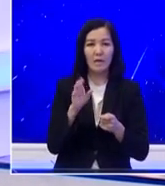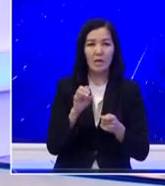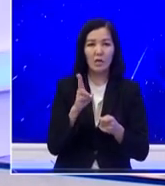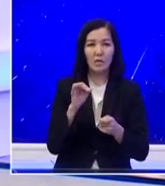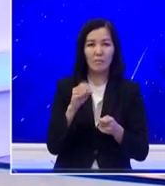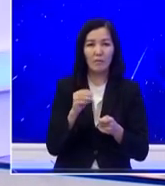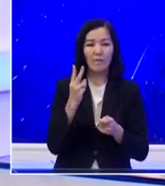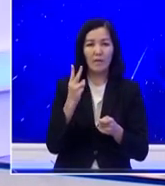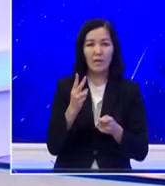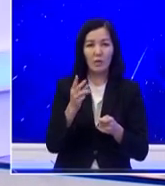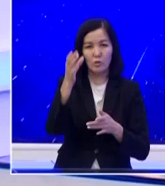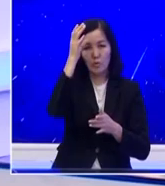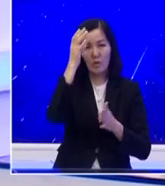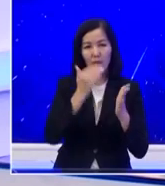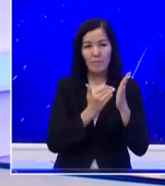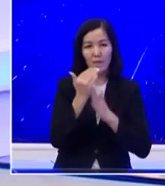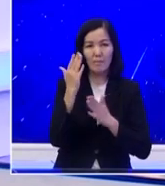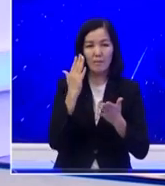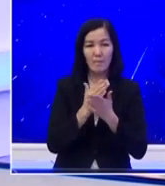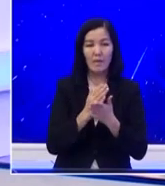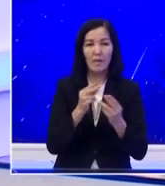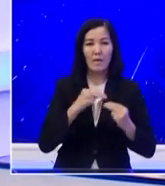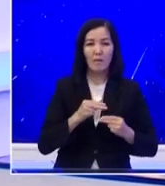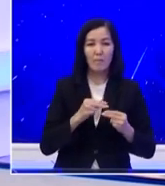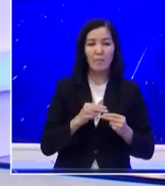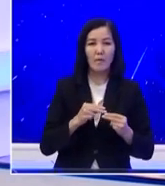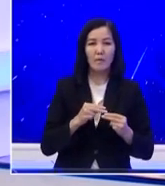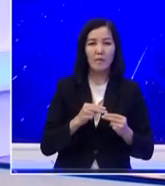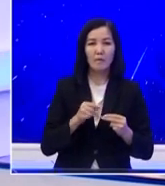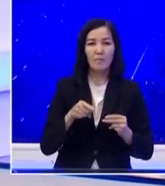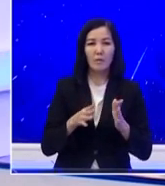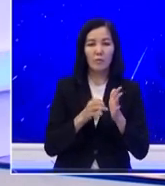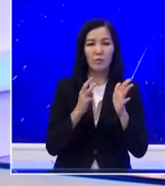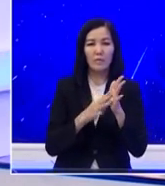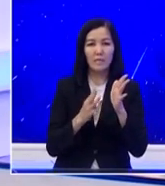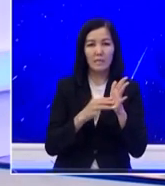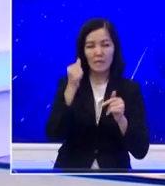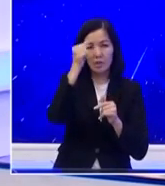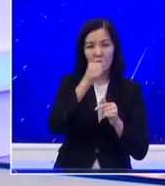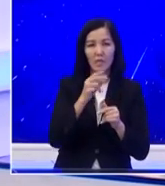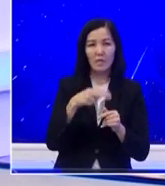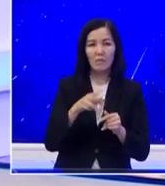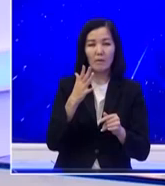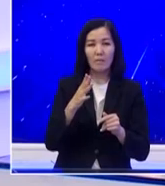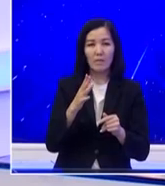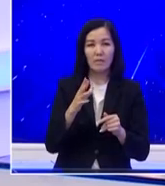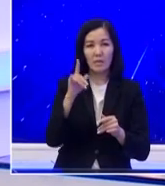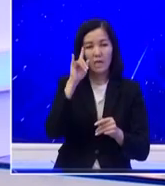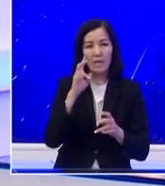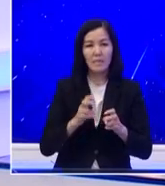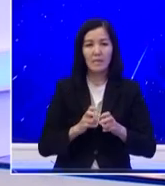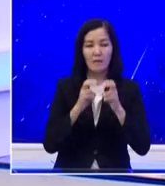Қашқынбаев. Қос жоғары білімі бар. Еңбек жолын 1988 жылы 25 қазанда Қазлифт жөндеу